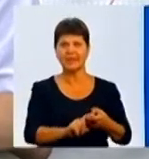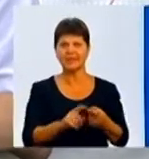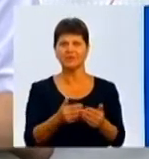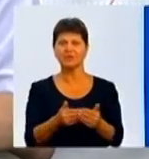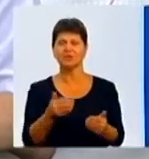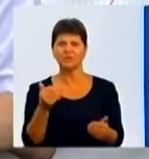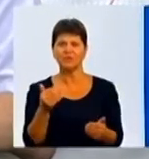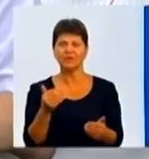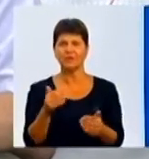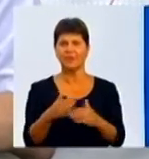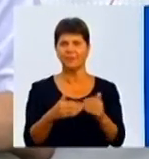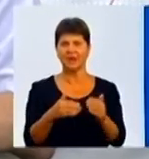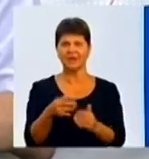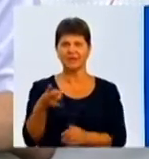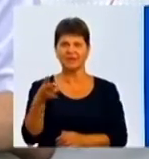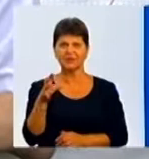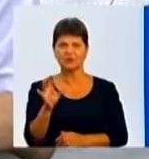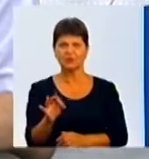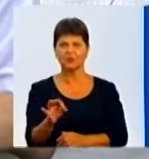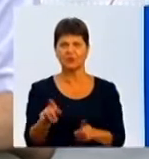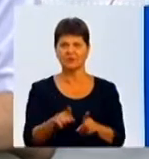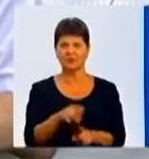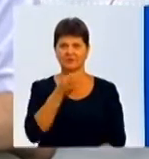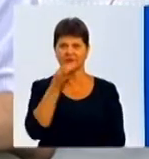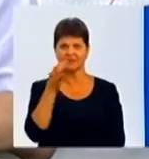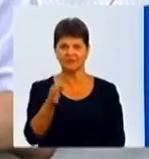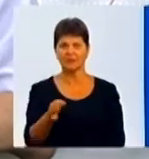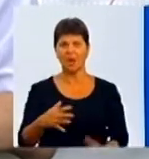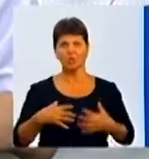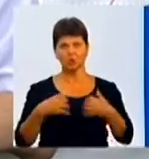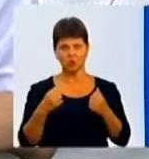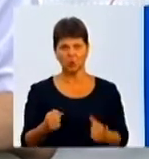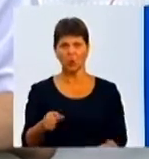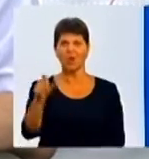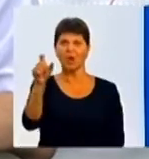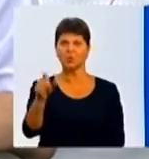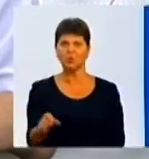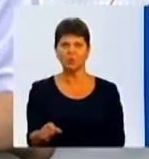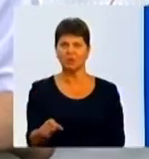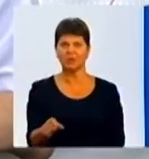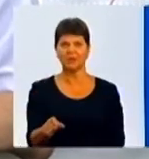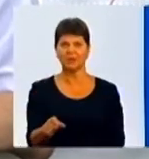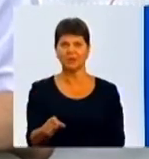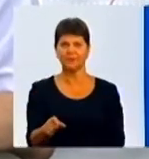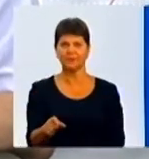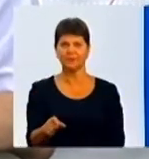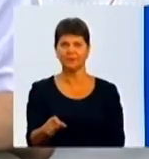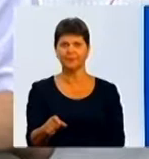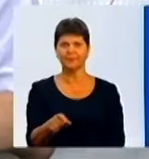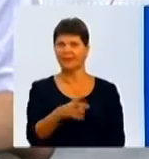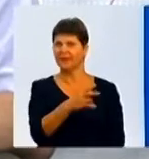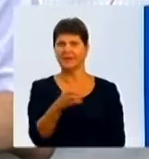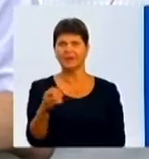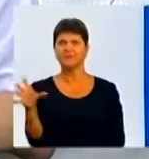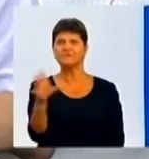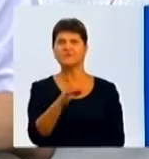того, практично, хочу перед цим сказати, що практично здорова людина не може, не всі здорові люди можуть їсти гриби,